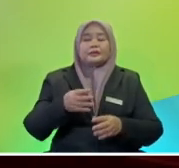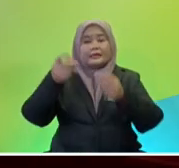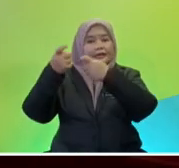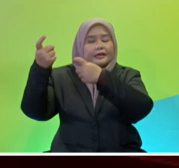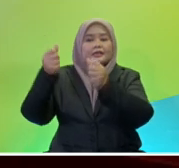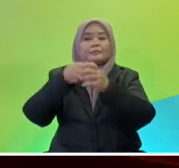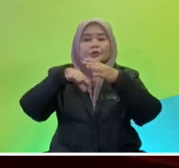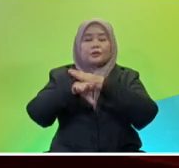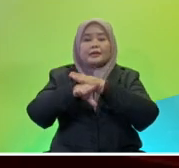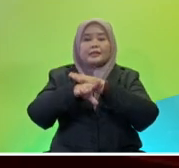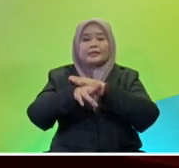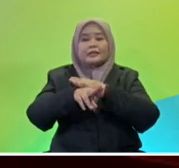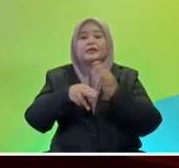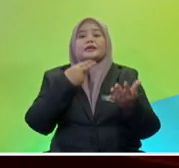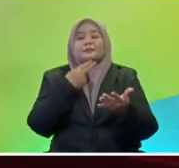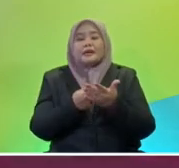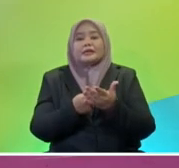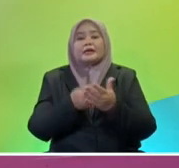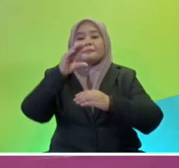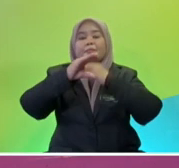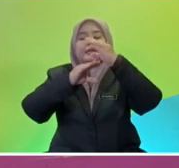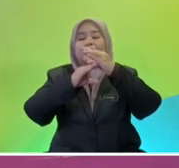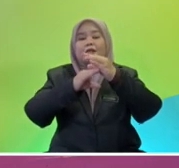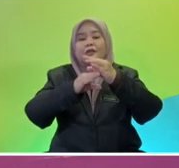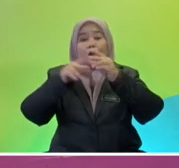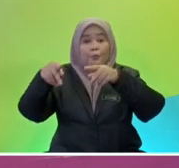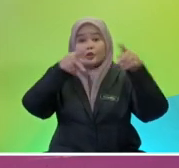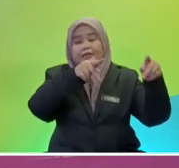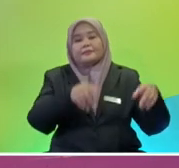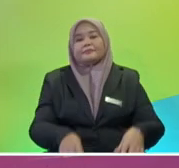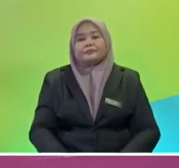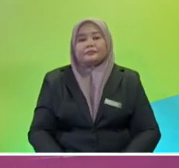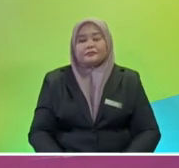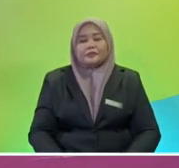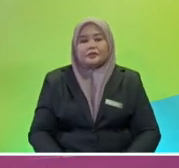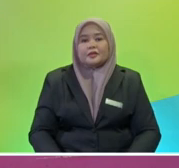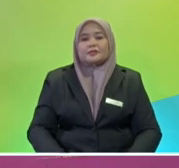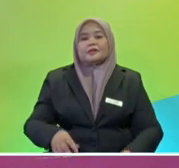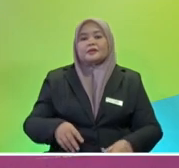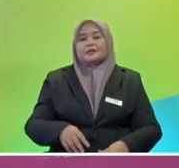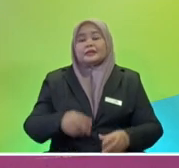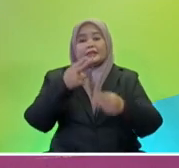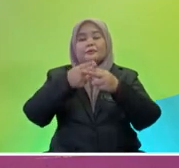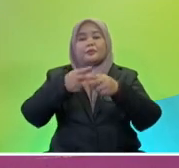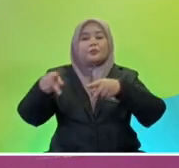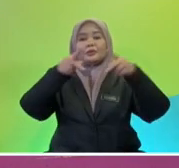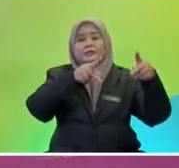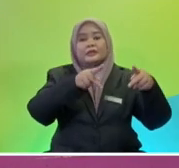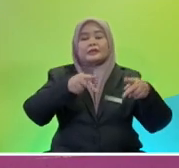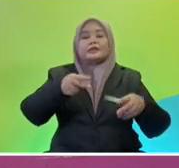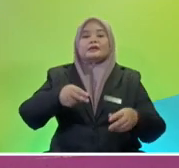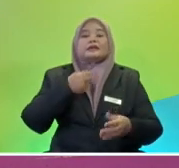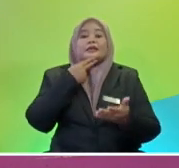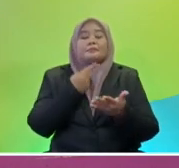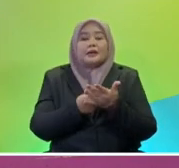masukkan hikmah tadi itu ee dengan pembinaan Project eee Project tipe enam zakat Ustaz itu Project hikmah